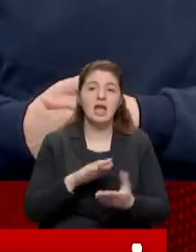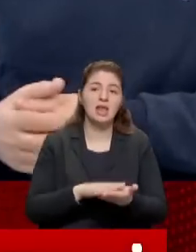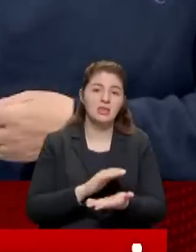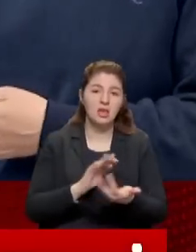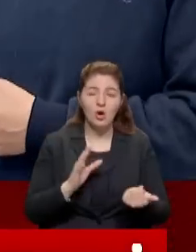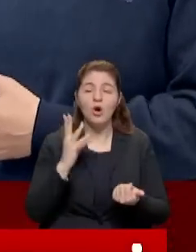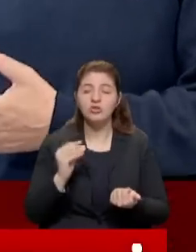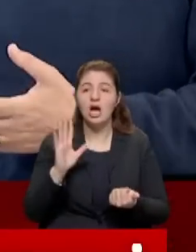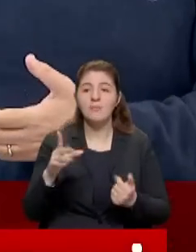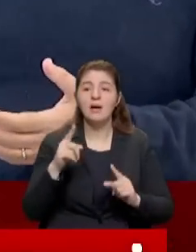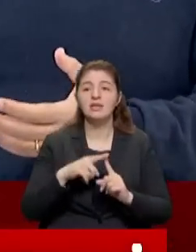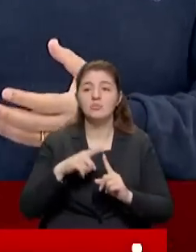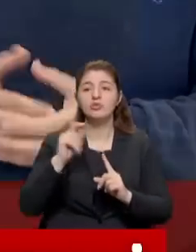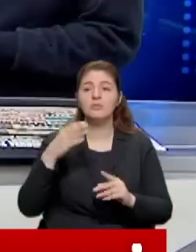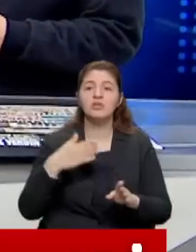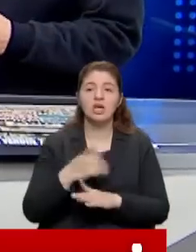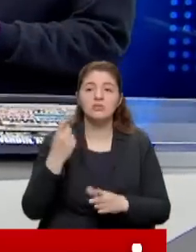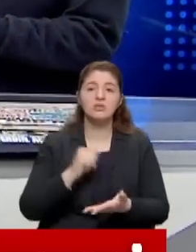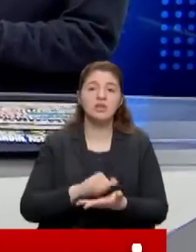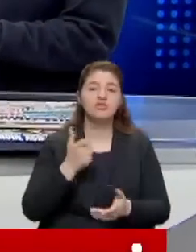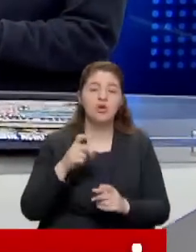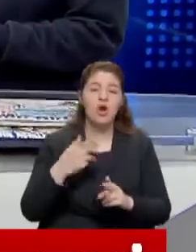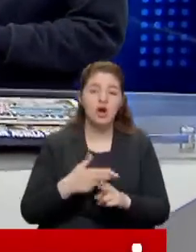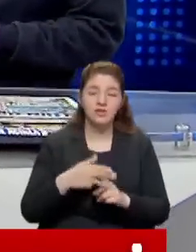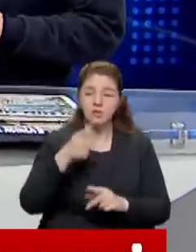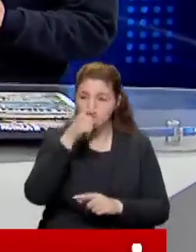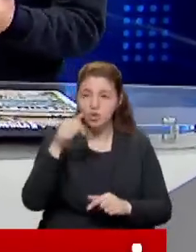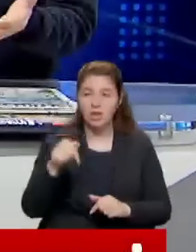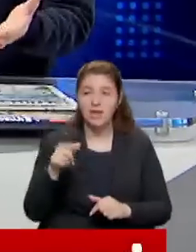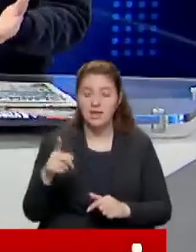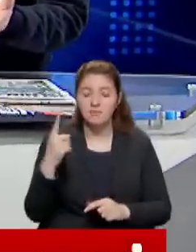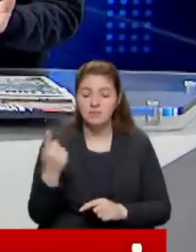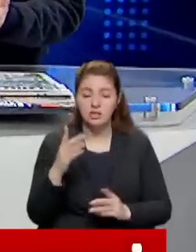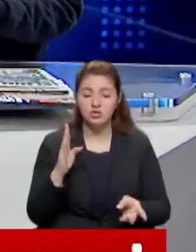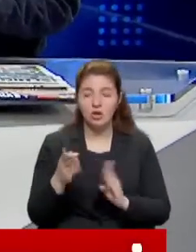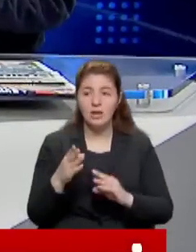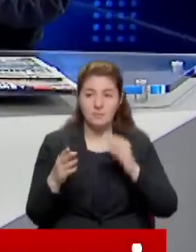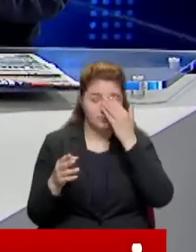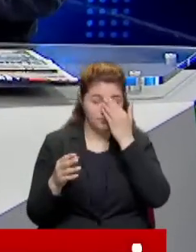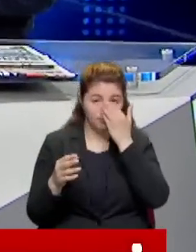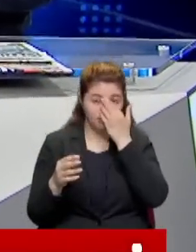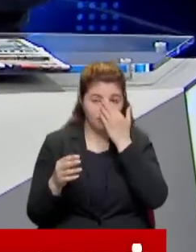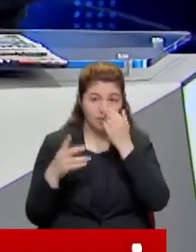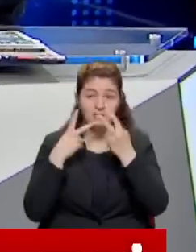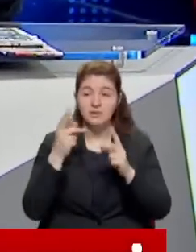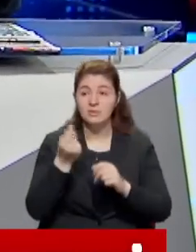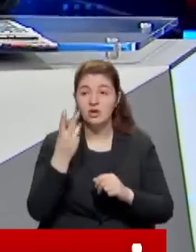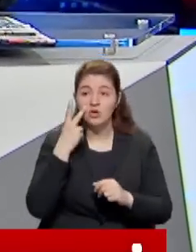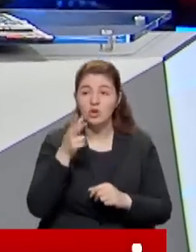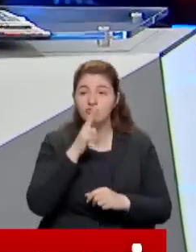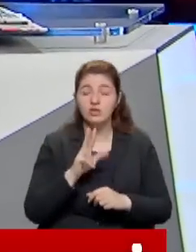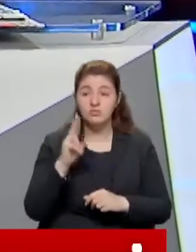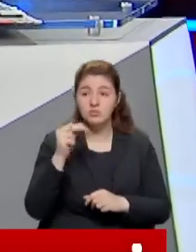Ama Timur'un yaptığı gerçekten bir gazetecilik. Evet, ülkemizde de bir dönem yayınlanan, açıklanan bir sayıya göre